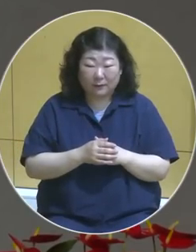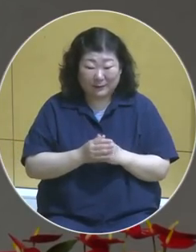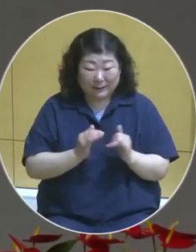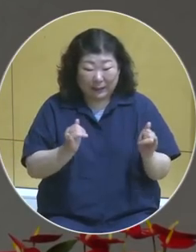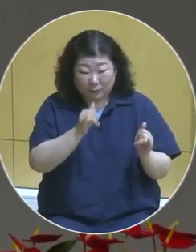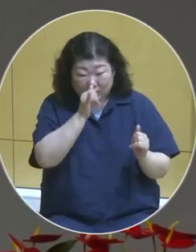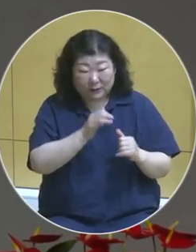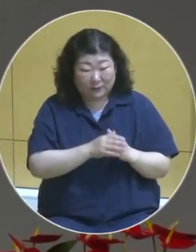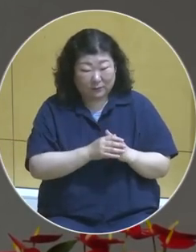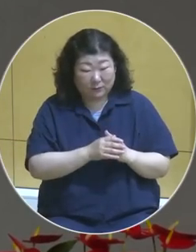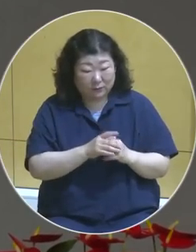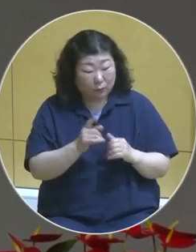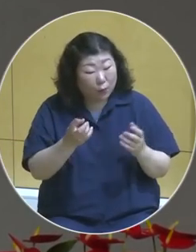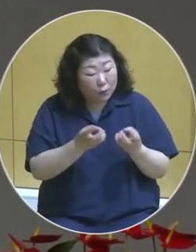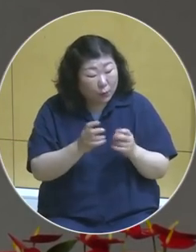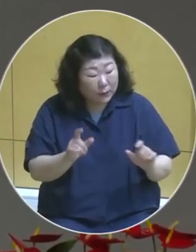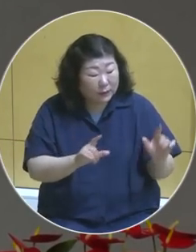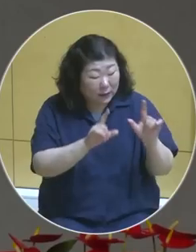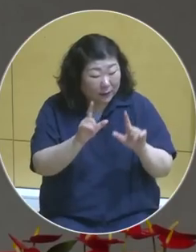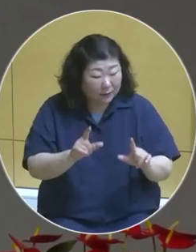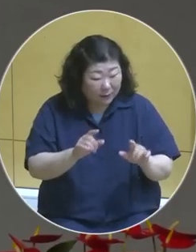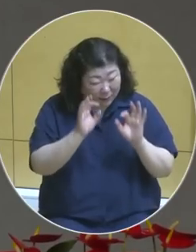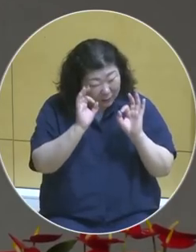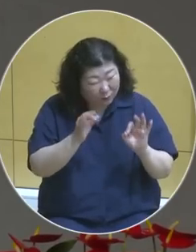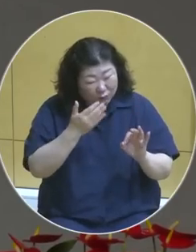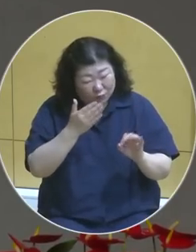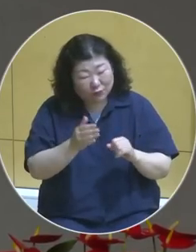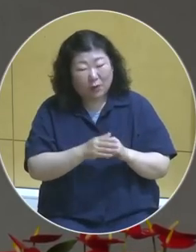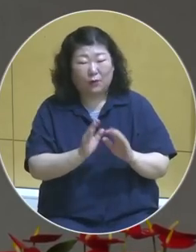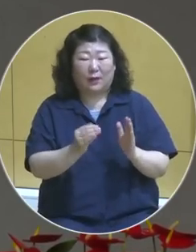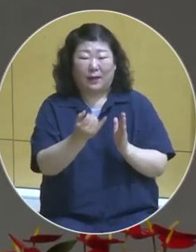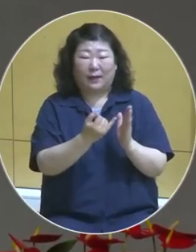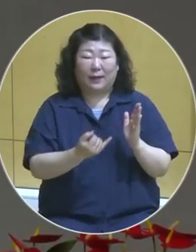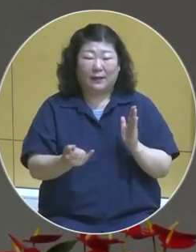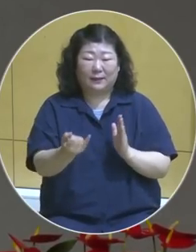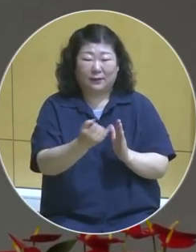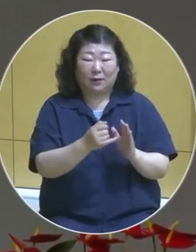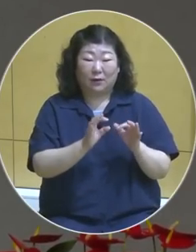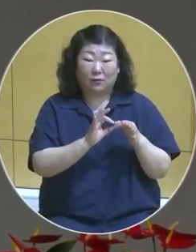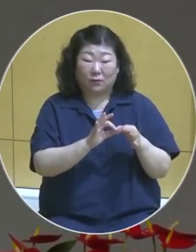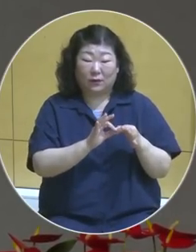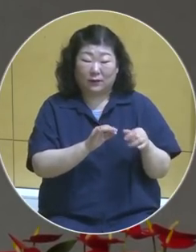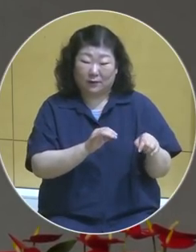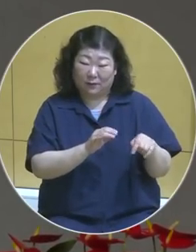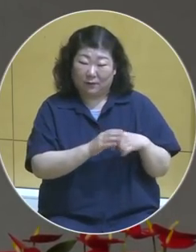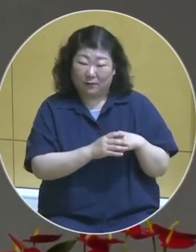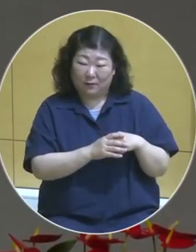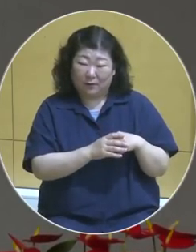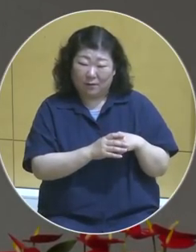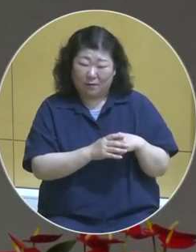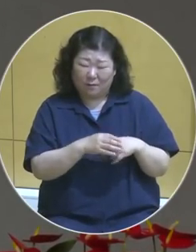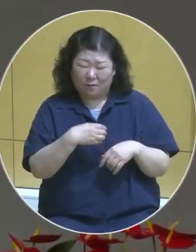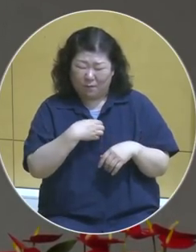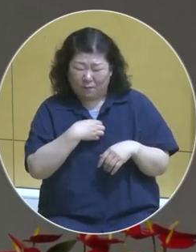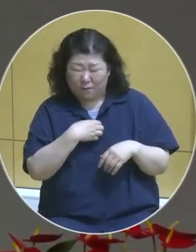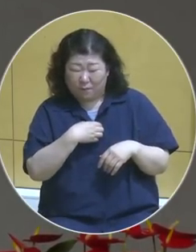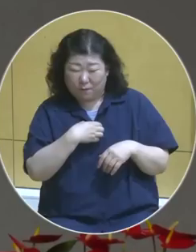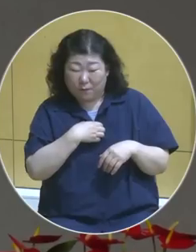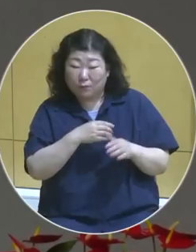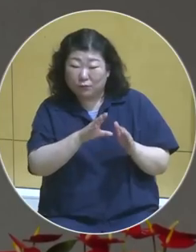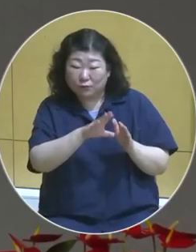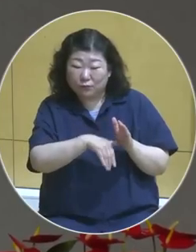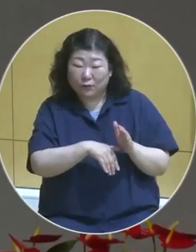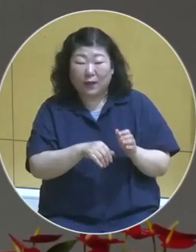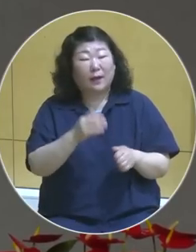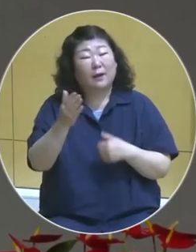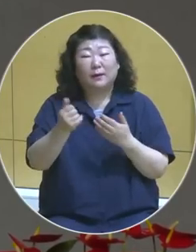하는 것을 볼 수 있지요. 오늘 에스더를 통해서 에스더는 절체절명의 어떤 그 위기 속에서